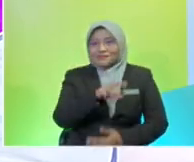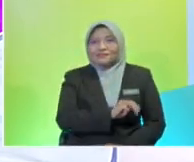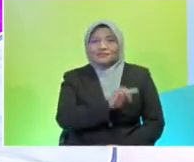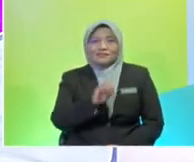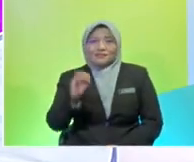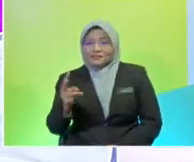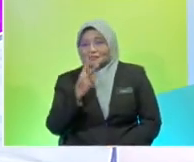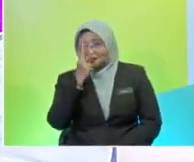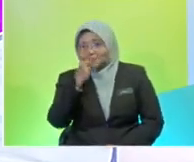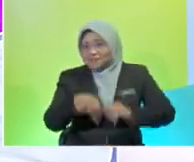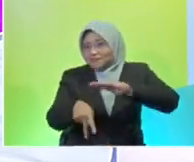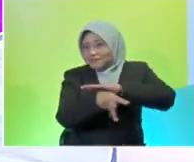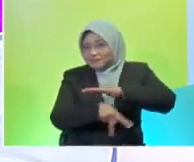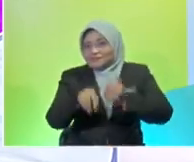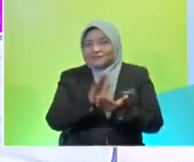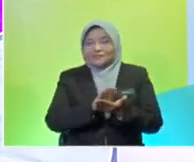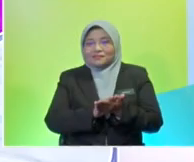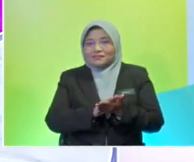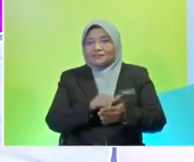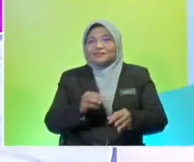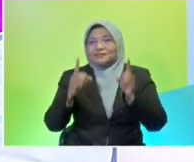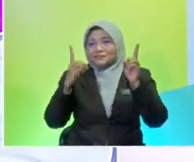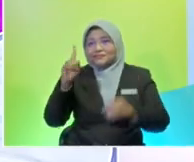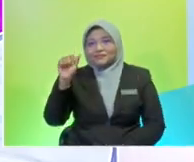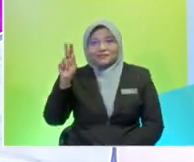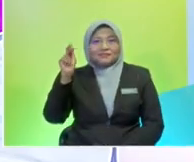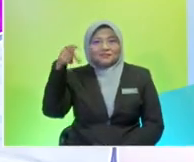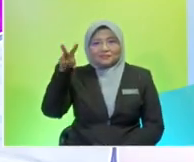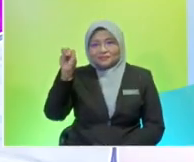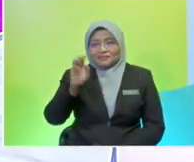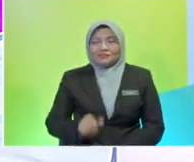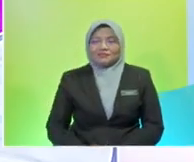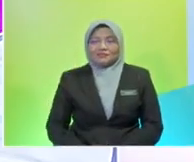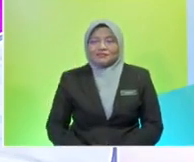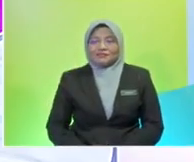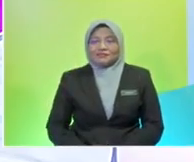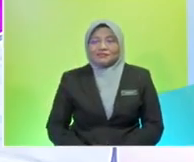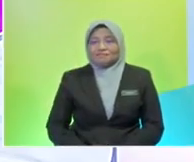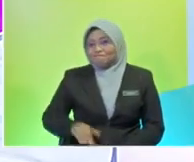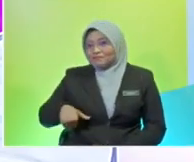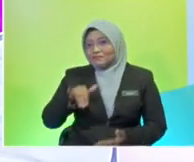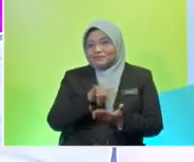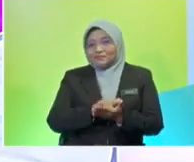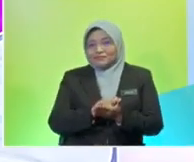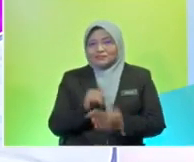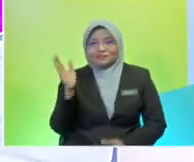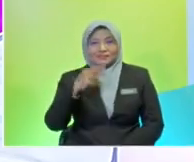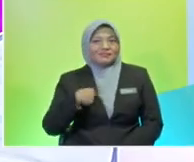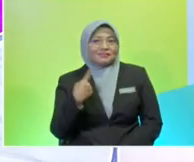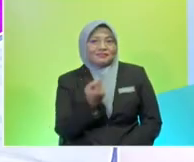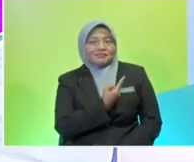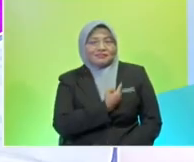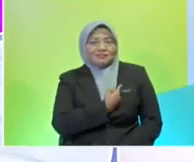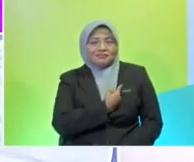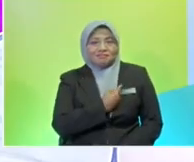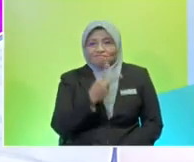slot prasekolah di saluran Didik TV KPM Wah kita tidak belajar apa ya hari ini tapi sebelum 7 Kita tengok siapa Ce